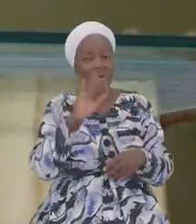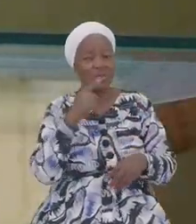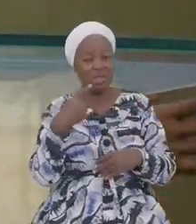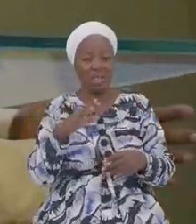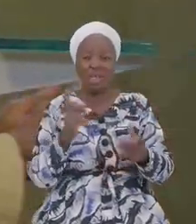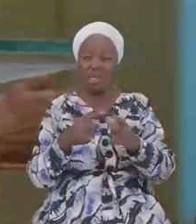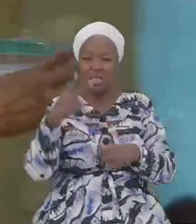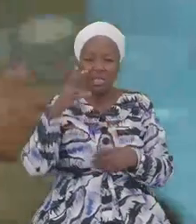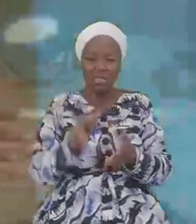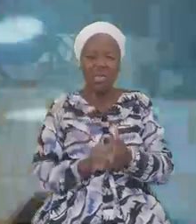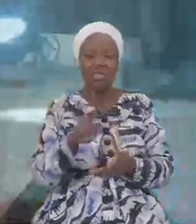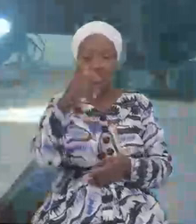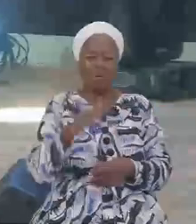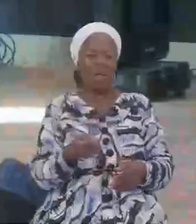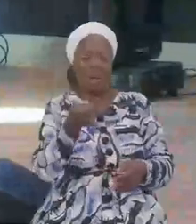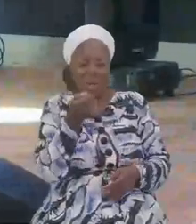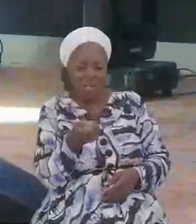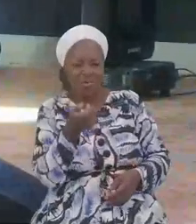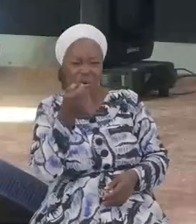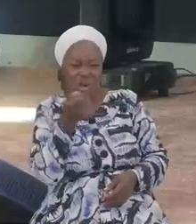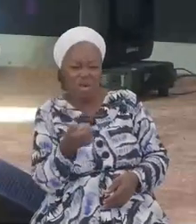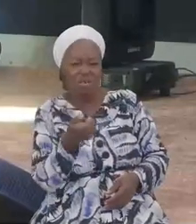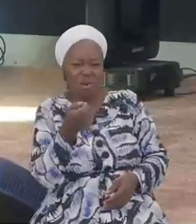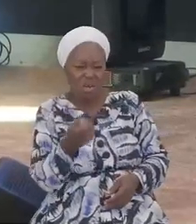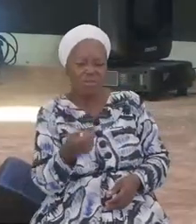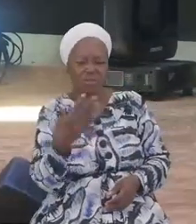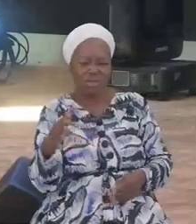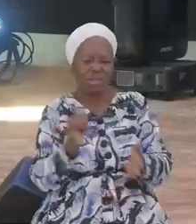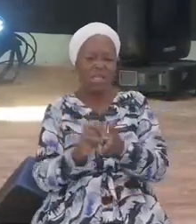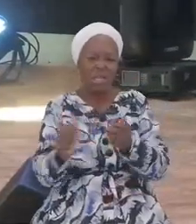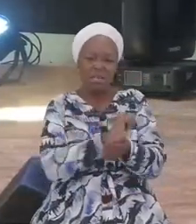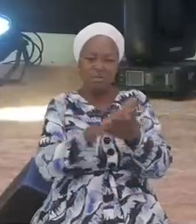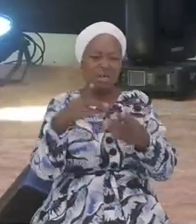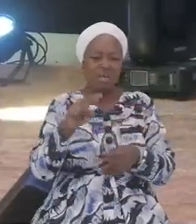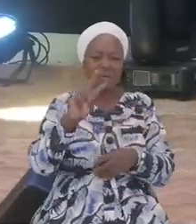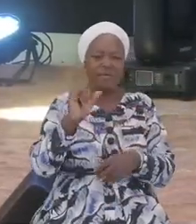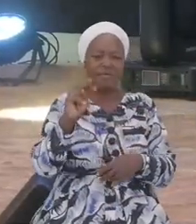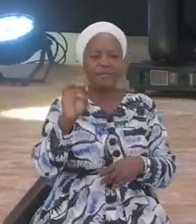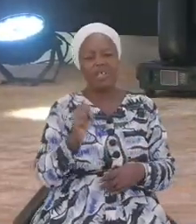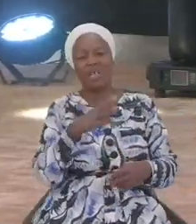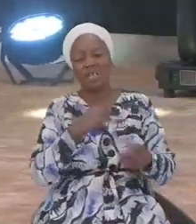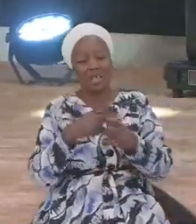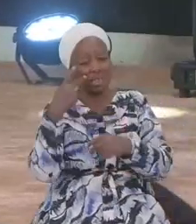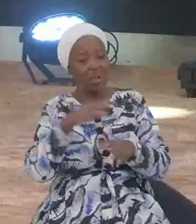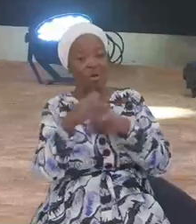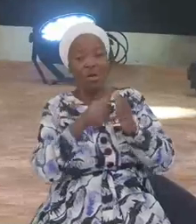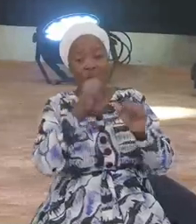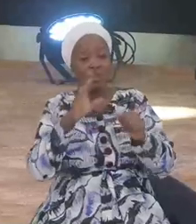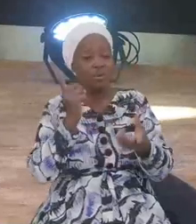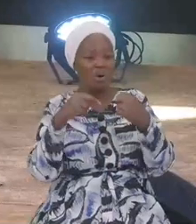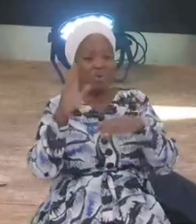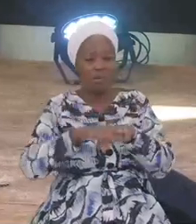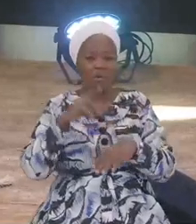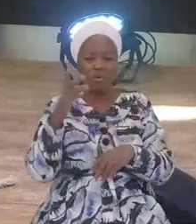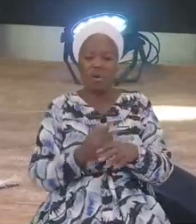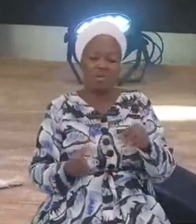considérez ces petites choses, ces petits renards, attrapez ces petits renards qui ruinent, qui rongent nos vignes. Et dit,